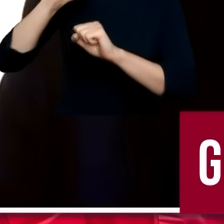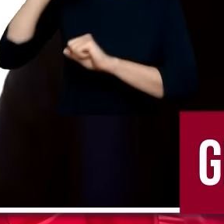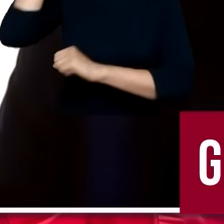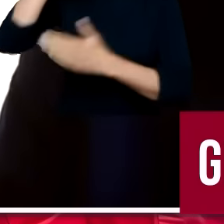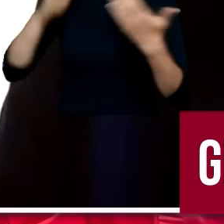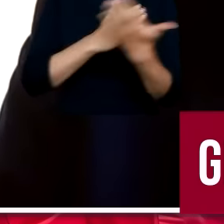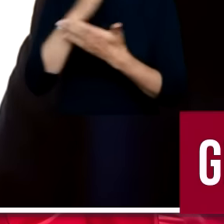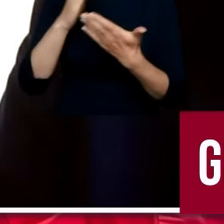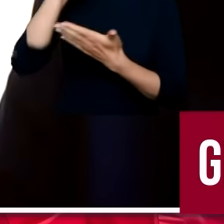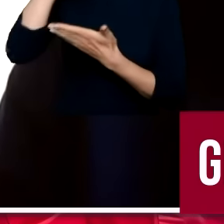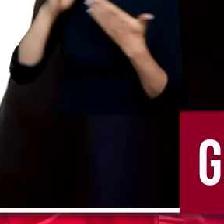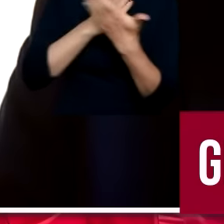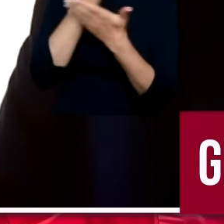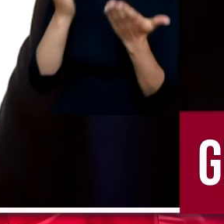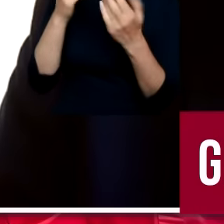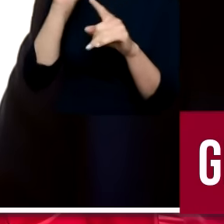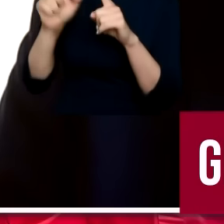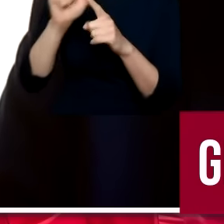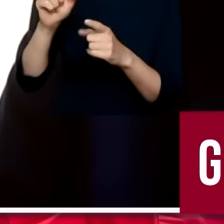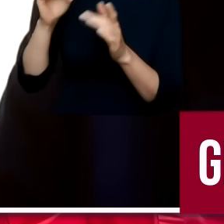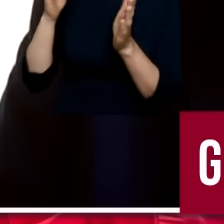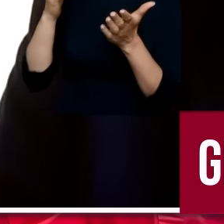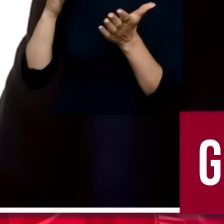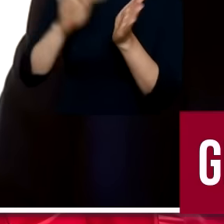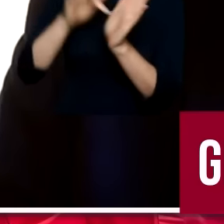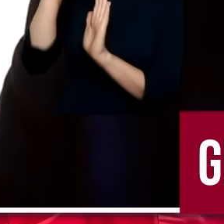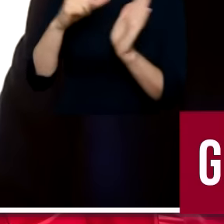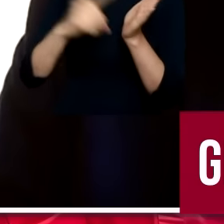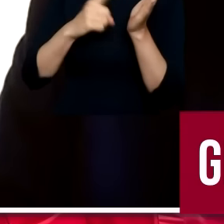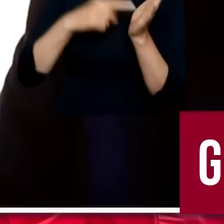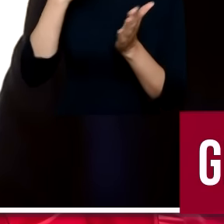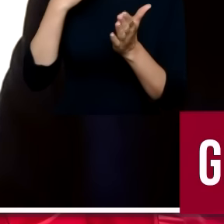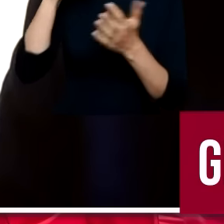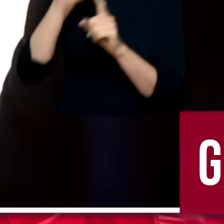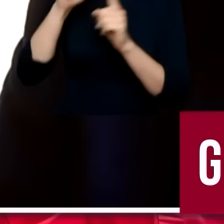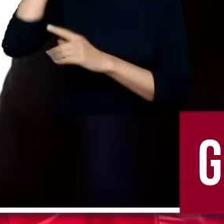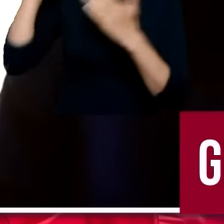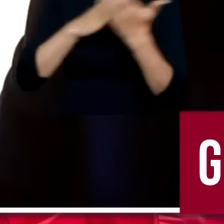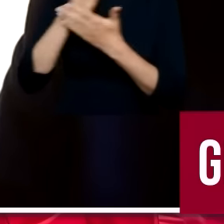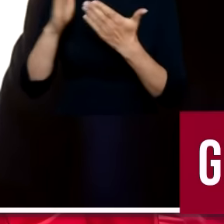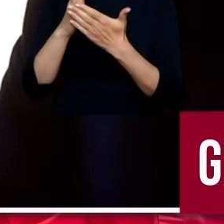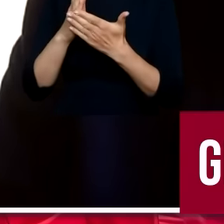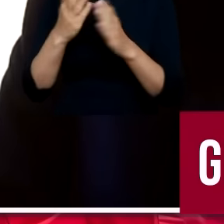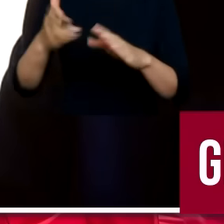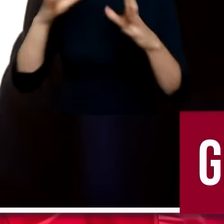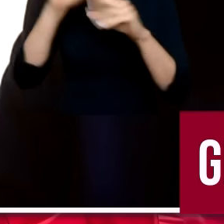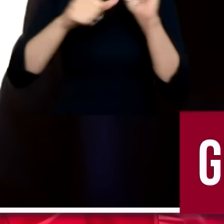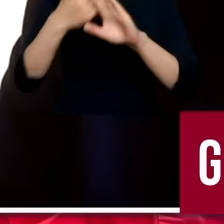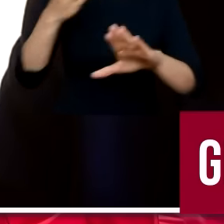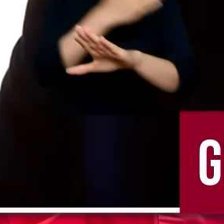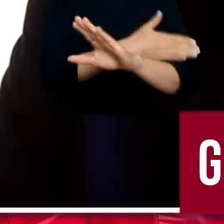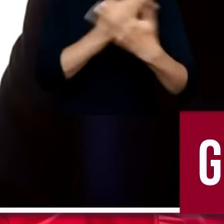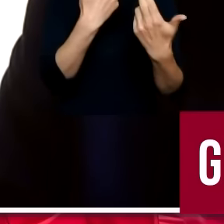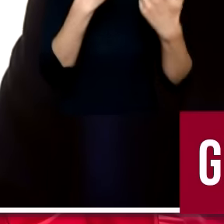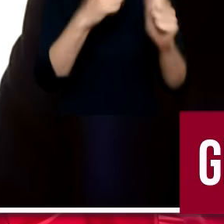ojczyzna proszę ZW uwagę jak Donald Często używa słowa ojczyzna 10 lat temu na słowo na o to znał chyba tylko ojoj a teraz